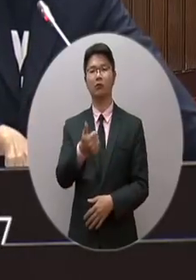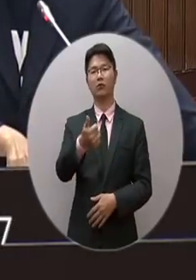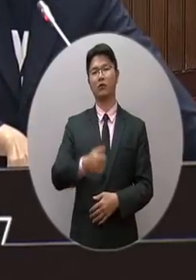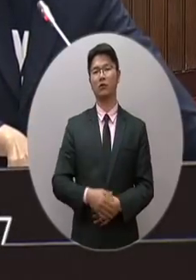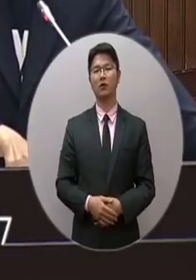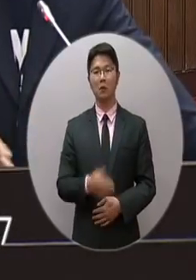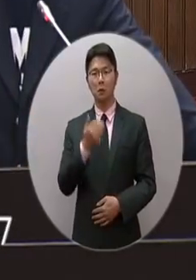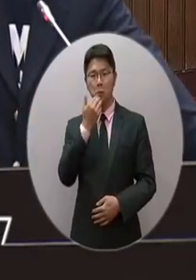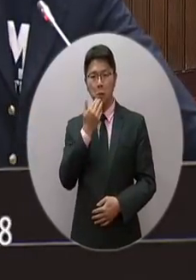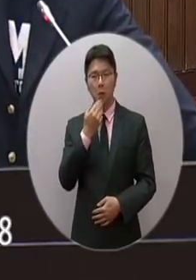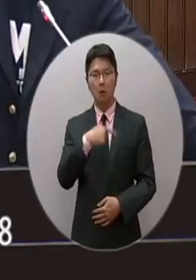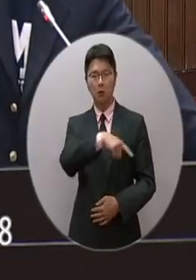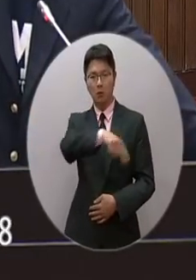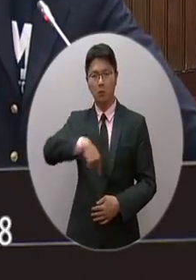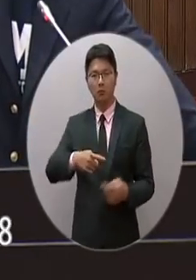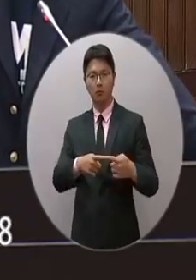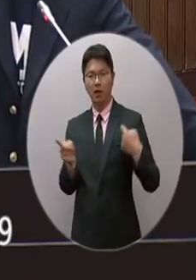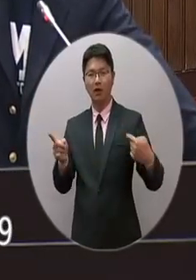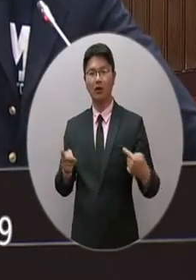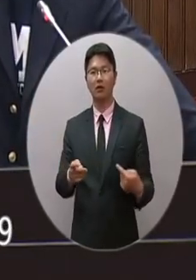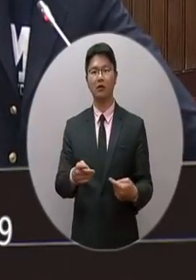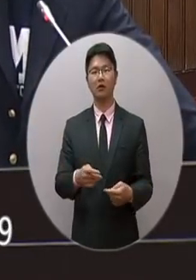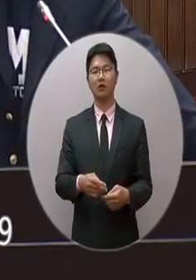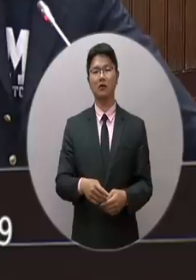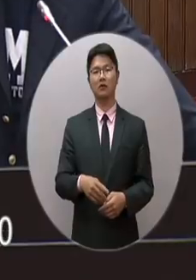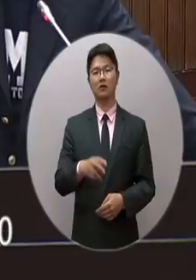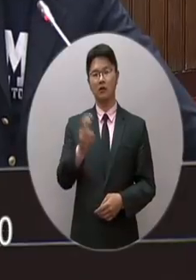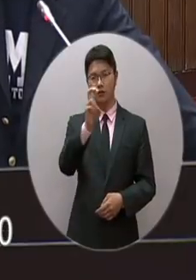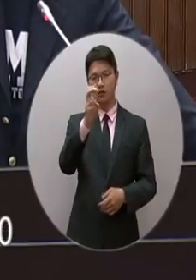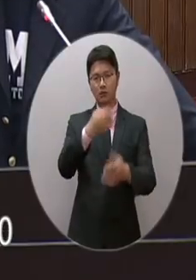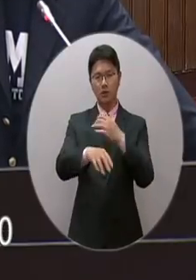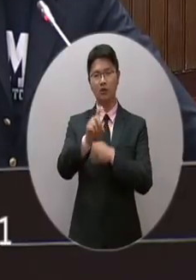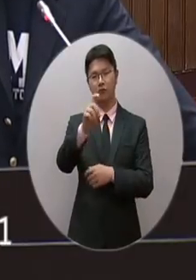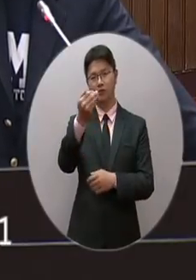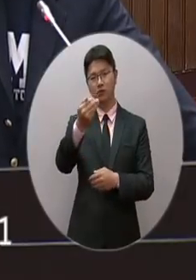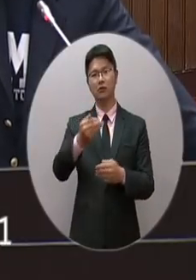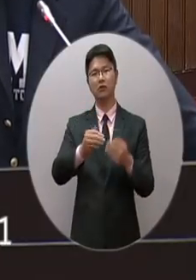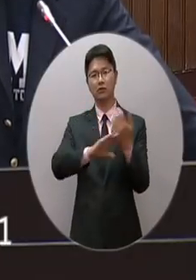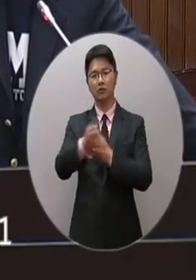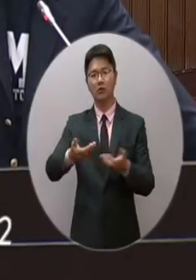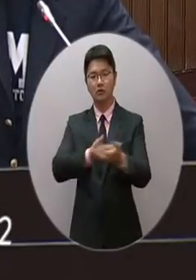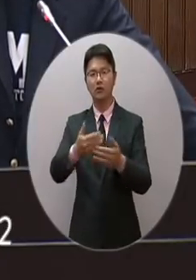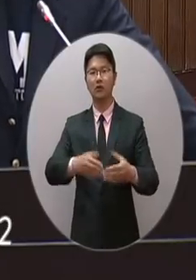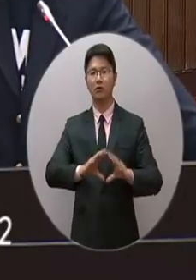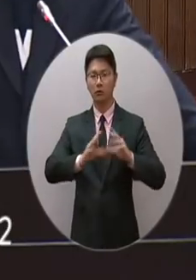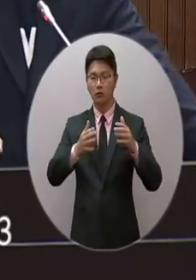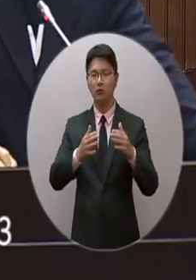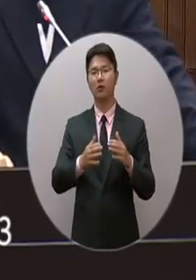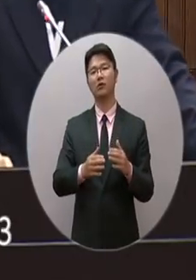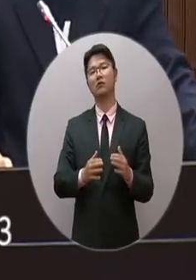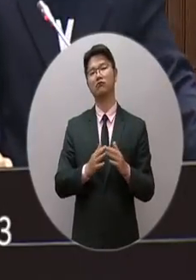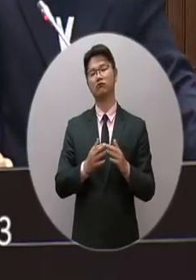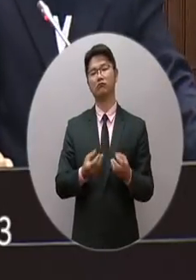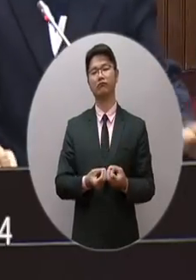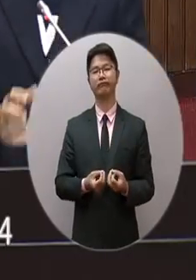果一拿掉以后，20个邦交国剩19个，破20哦。再来，天